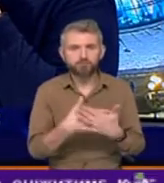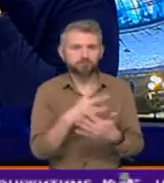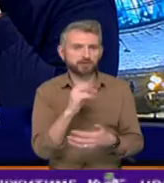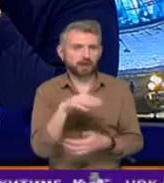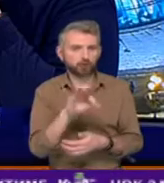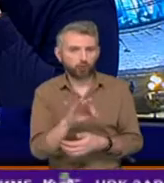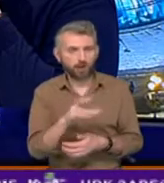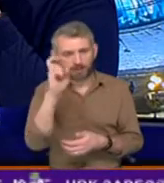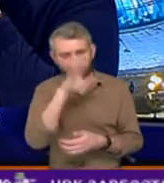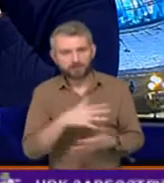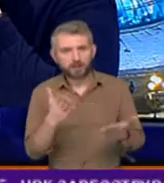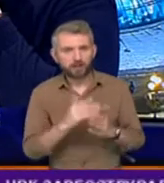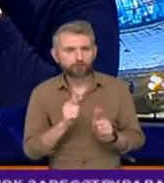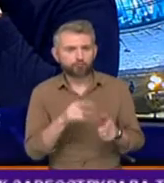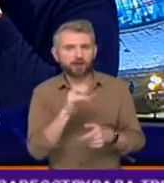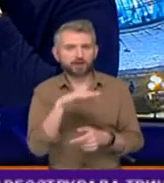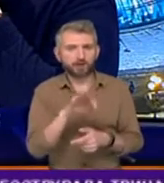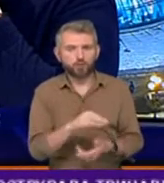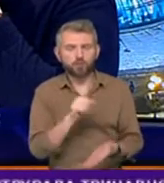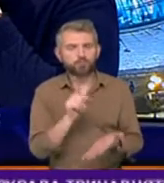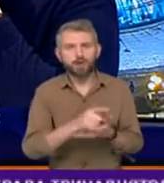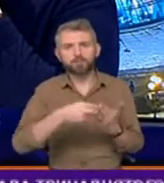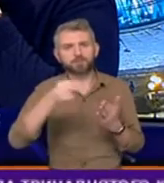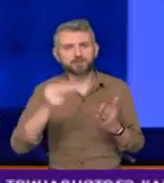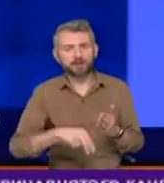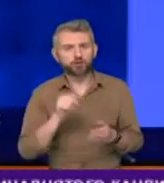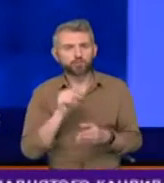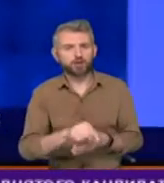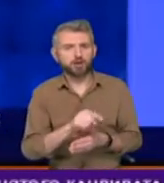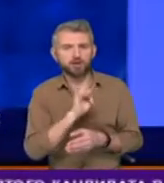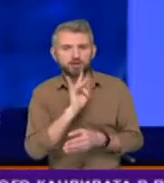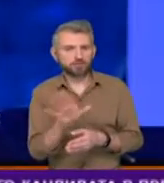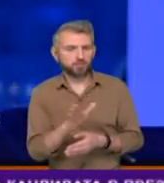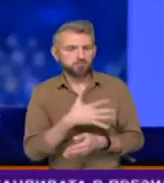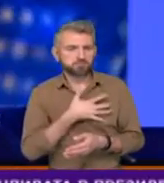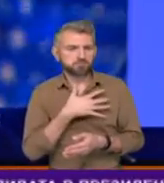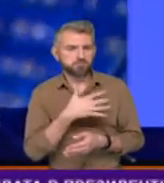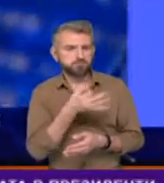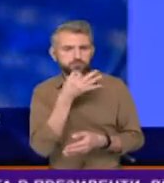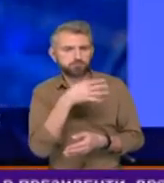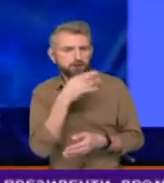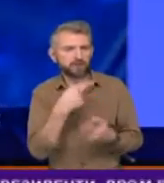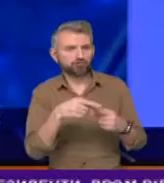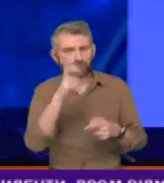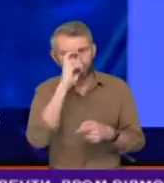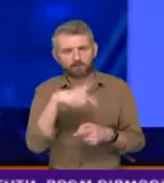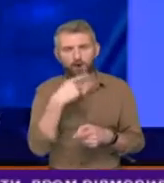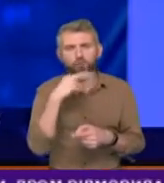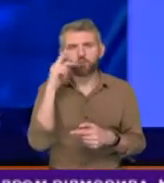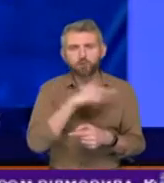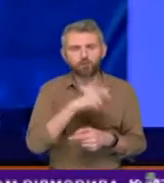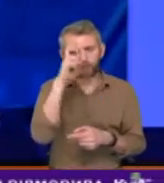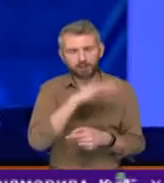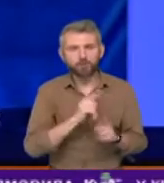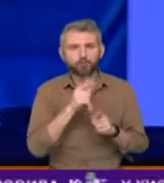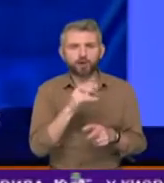НАТО. Країна, яка вступає в НАТО, має підписатися, що вона не матиме претензій до інших держав. У нас іноді кажуть помилково, що країна,